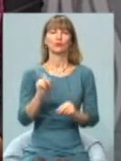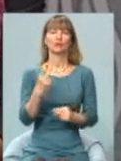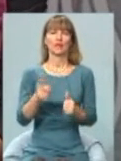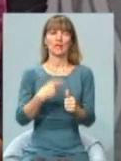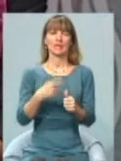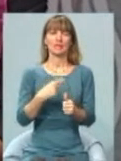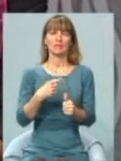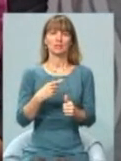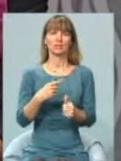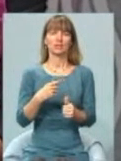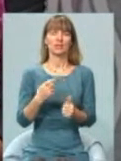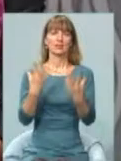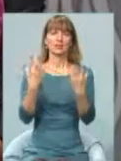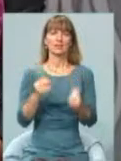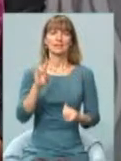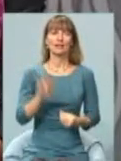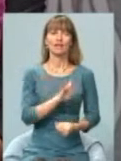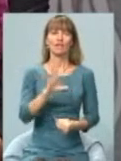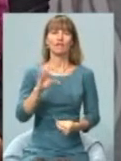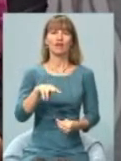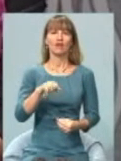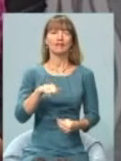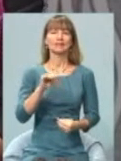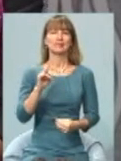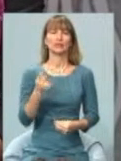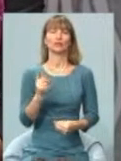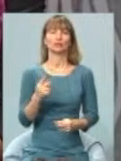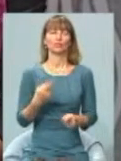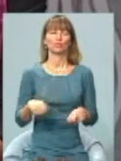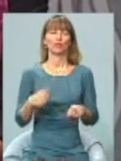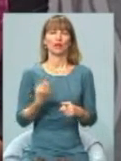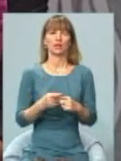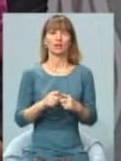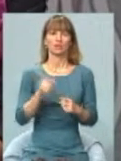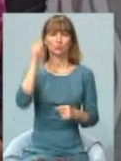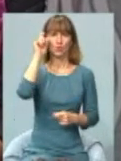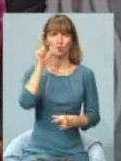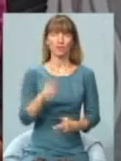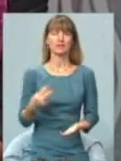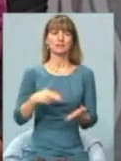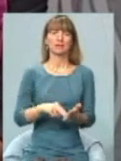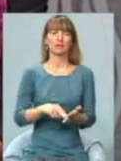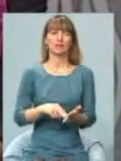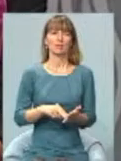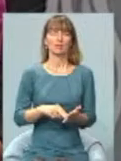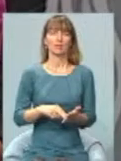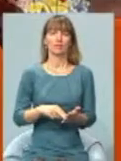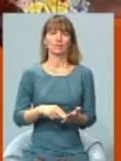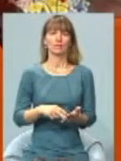Валентина? Хто такий Валентин і чому, власне, він став таким от іменним чоловіком у святкуванні цього свята? Чому